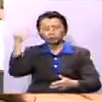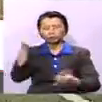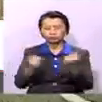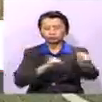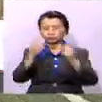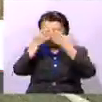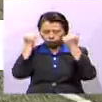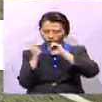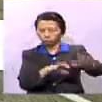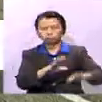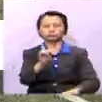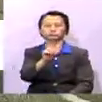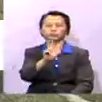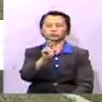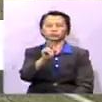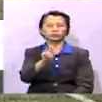taekwondo.